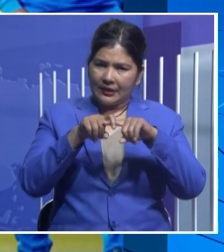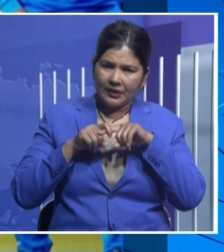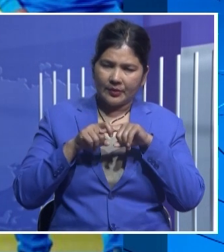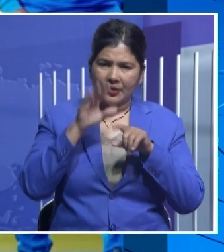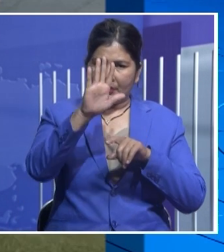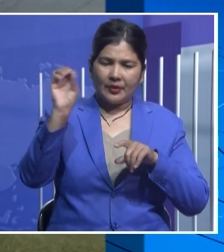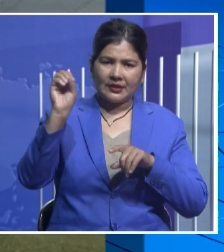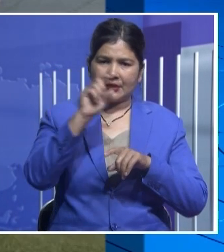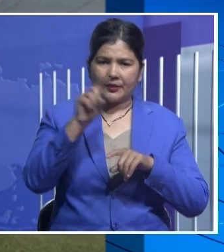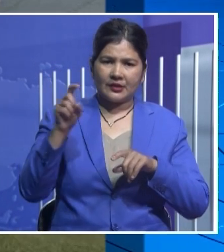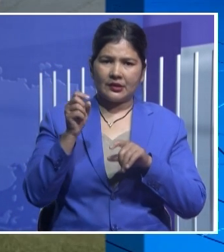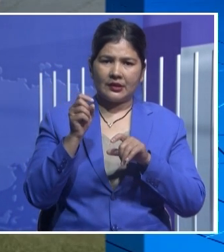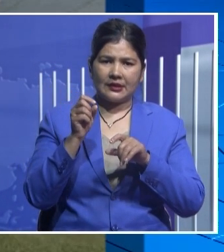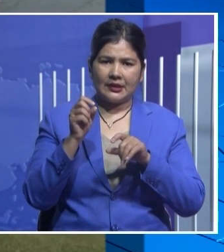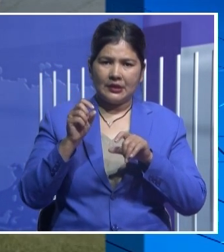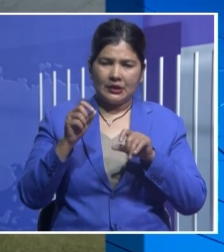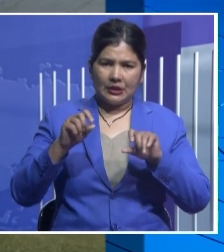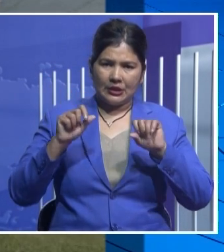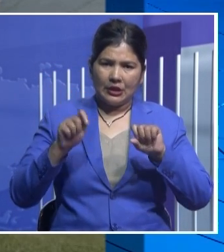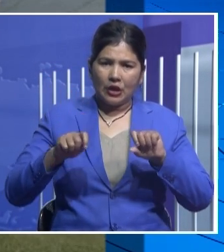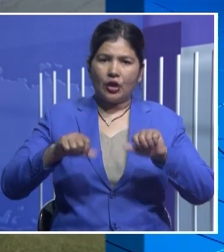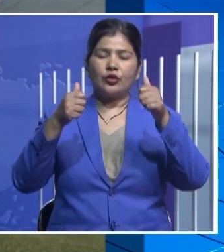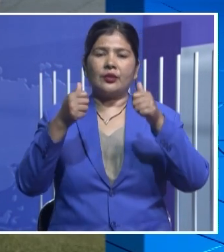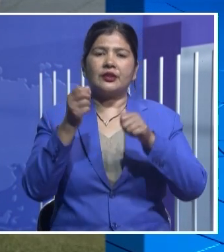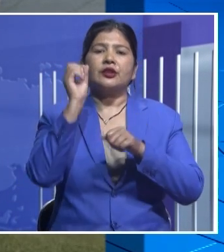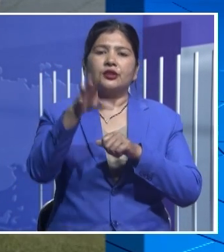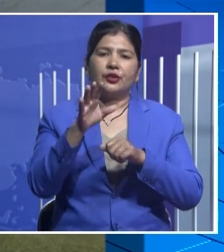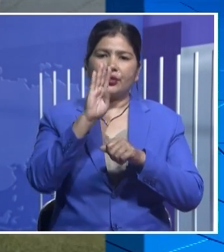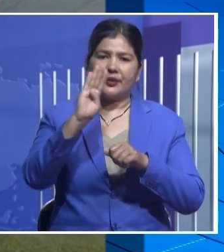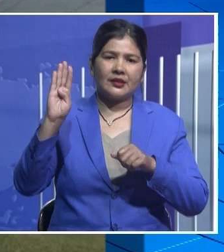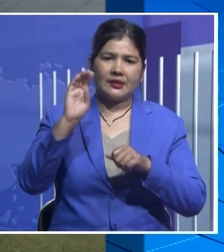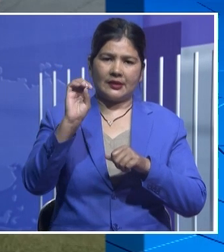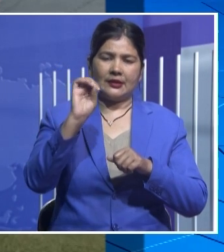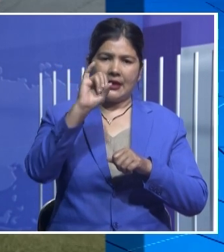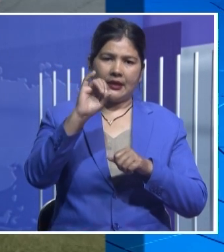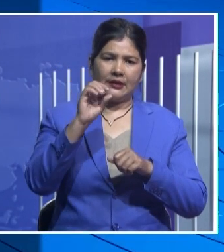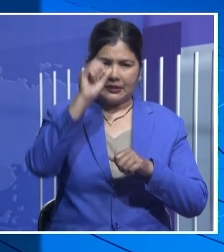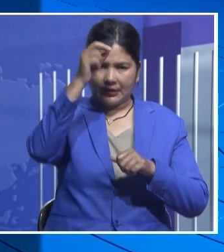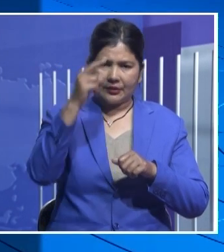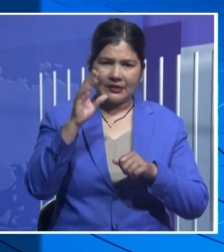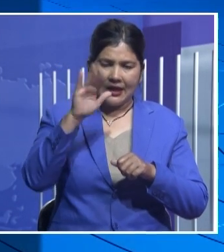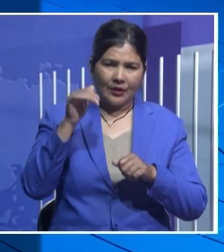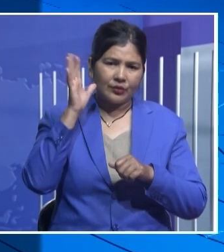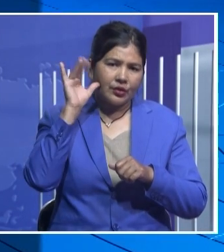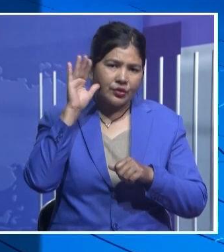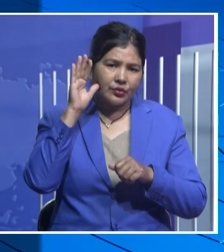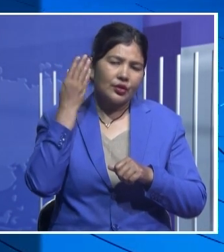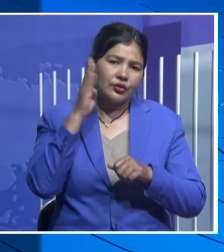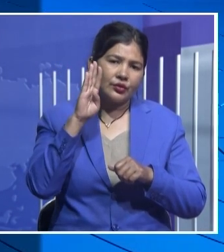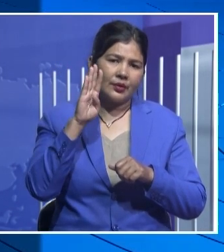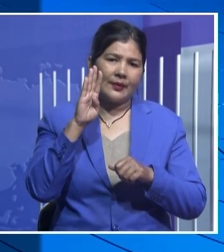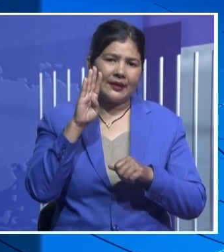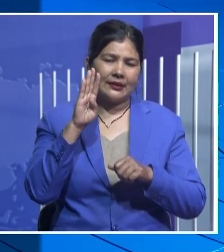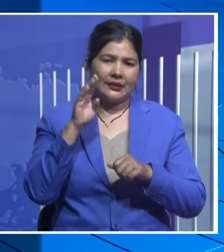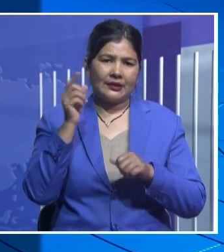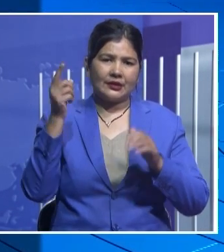50% दर्शकलाई अनुमति दिने निर्णय भएको बिसिसिआईले जनाएको छ। भारत र श्रीलङ्का बीच आउँदो शुक्रबारदेखि दुई खेलको टेस्ट श्रृङ्खला